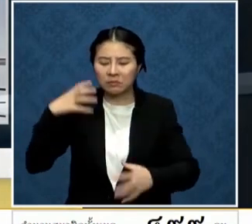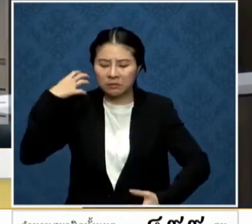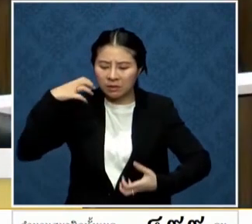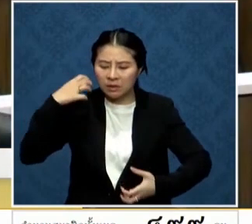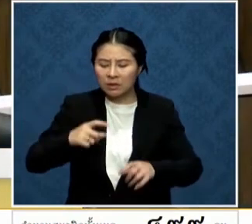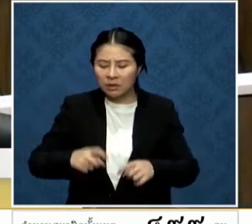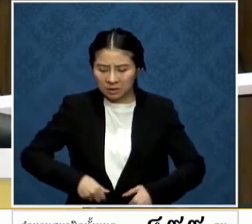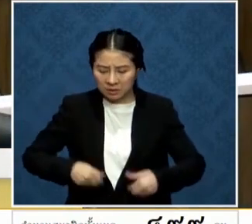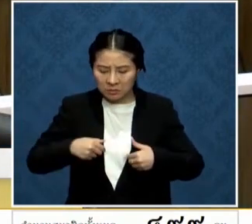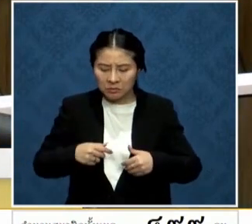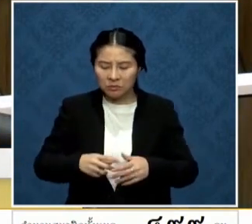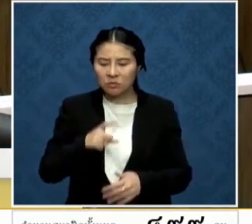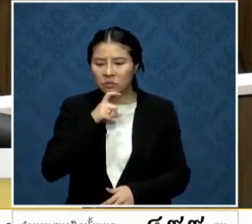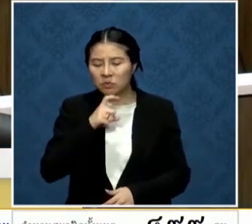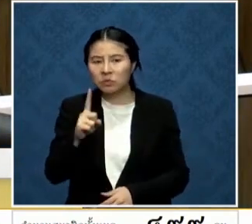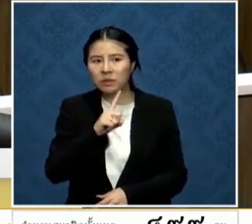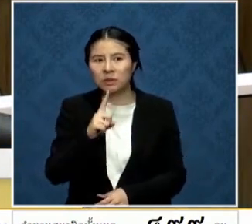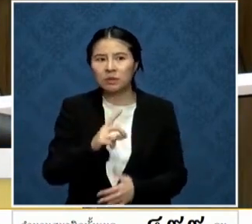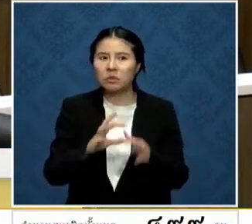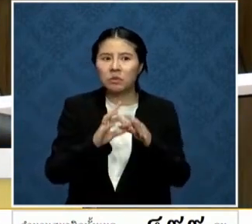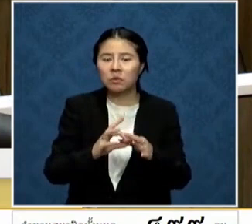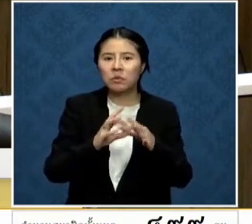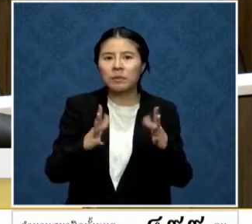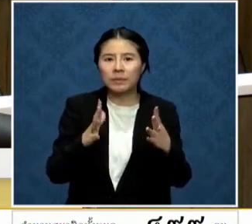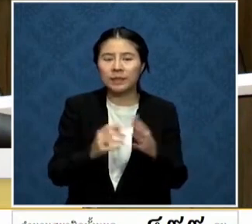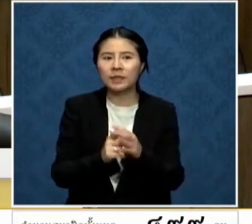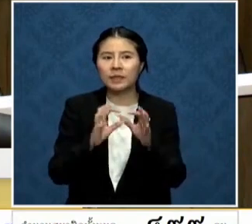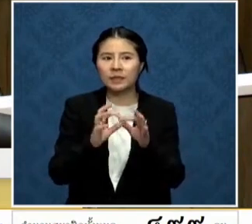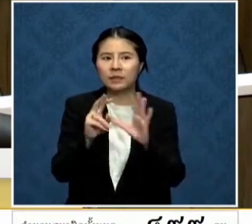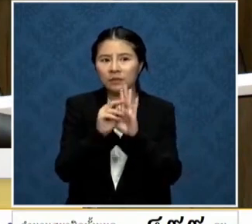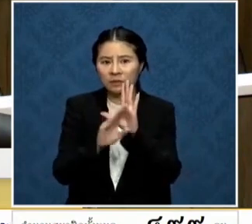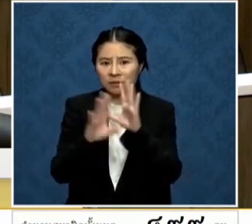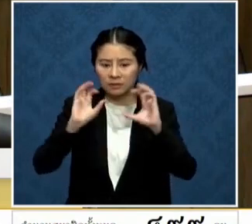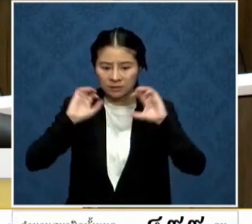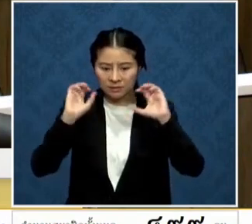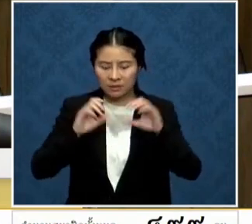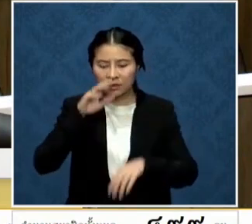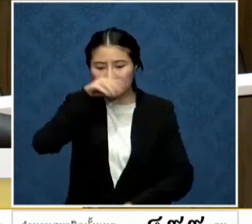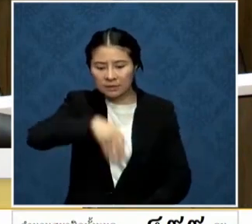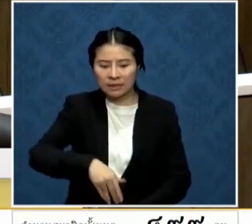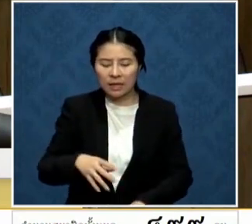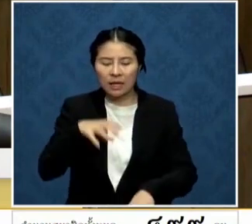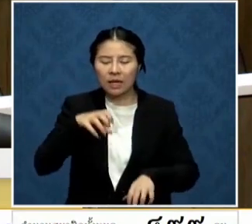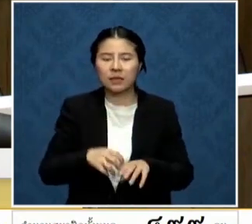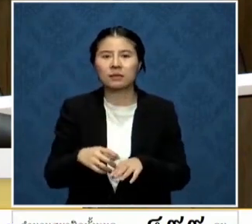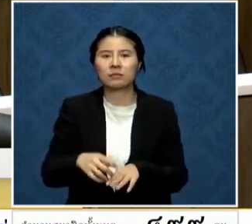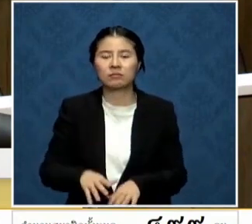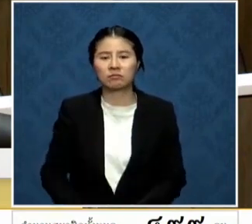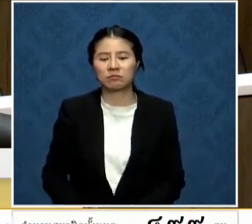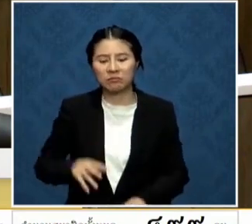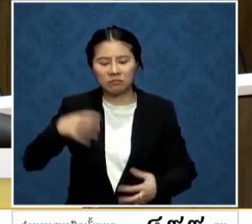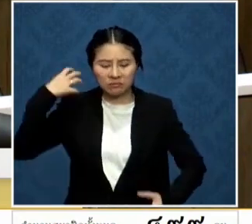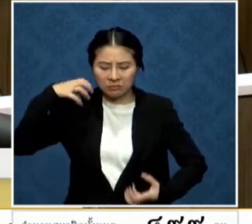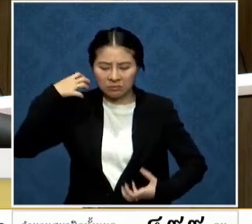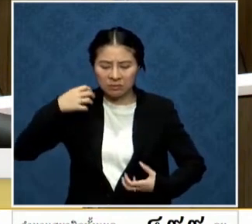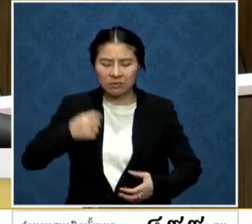ก็ไม่คิดว่าจะเป็นห่วงเป็นยเคเลยทั้งๆที่ปัญหานี้มันเกิดจากนโยบายรัฐทั้งนั้นเลยทั้งช้างทั้งลิงมันไม่ได้เกิดจากธรรมชาติไม่เกิด